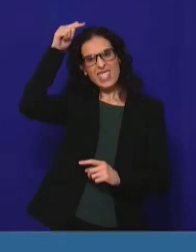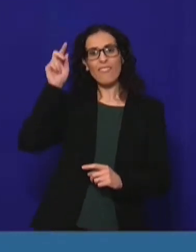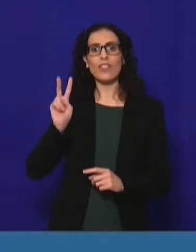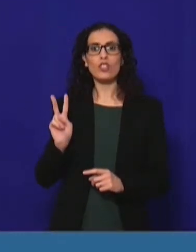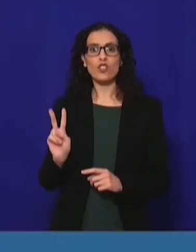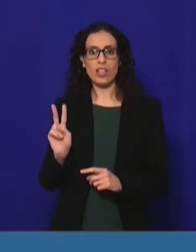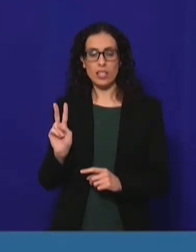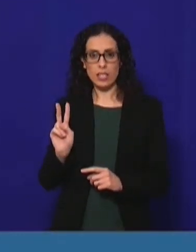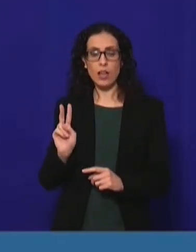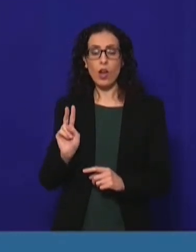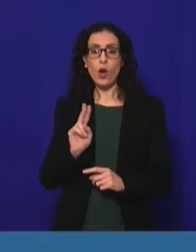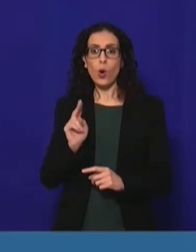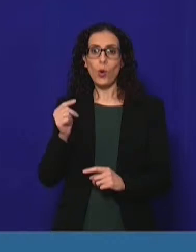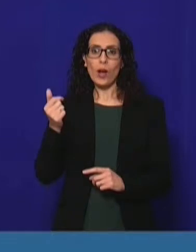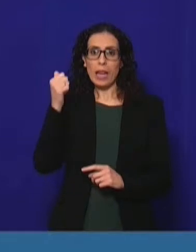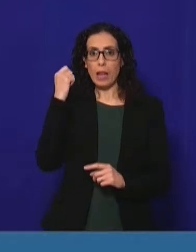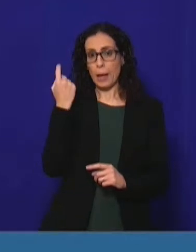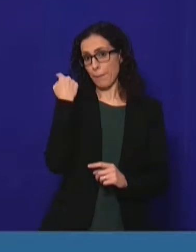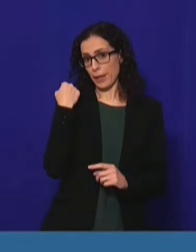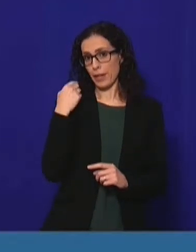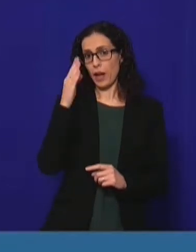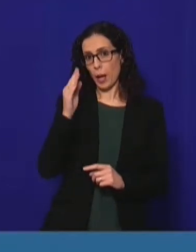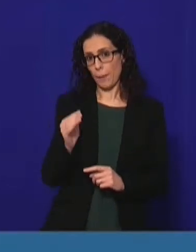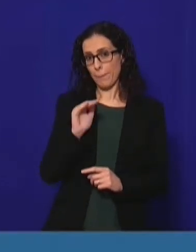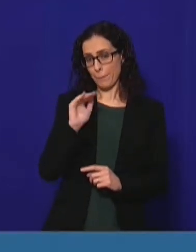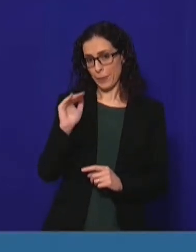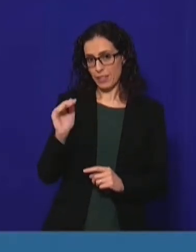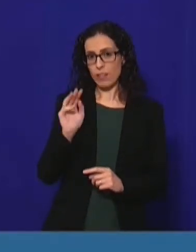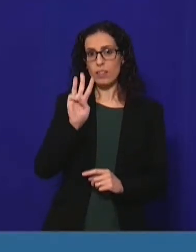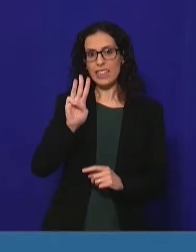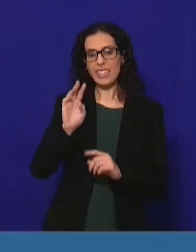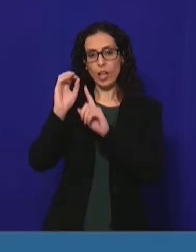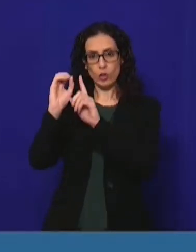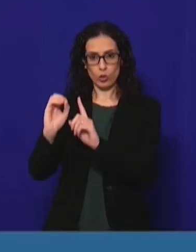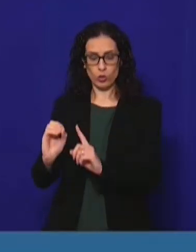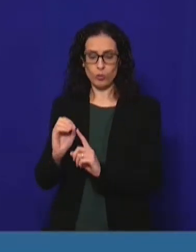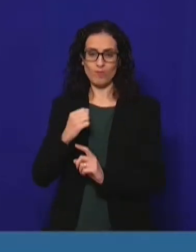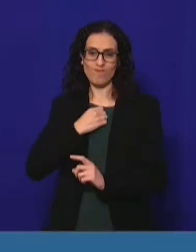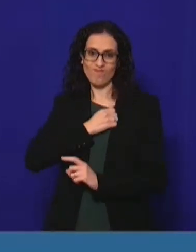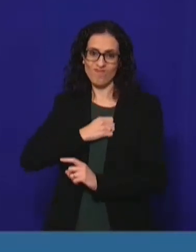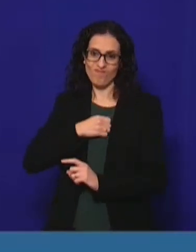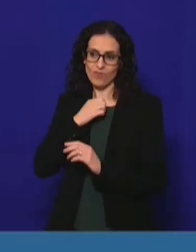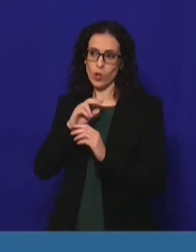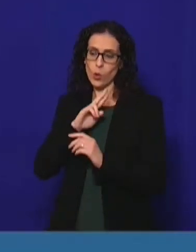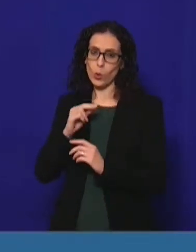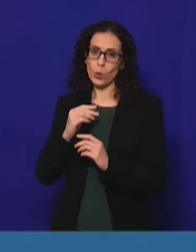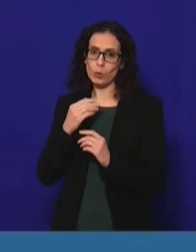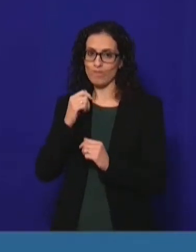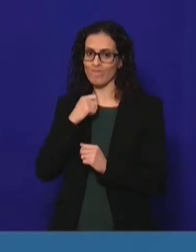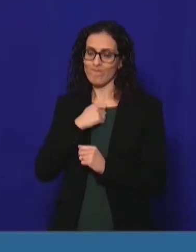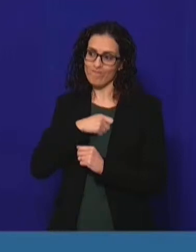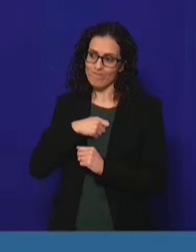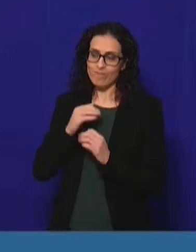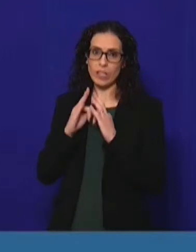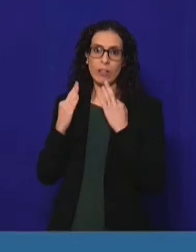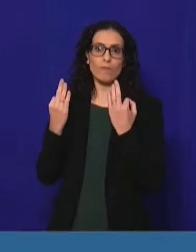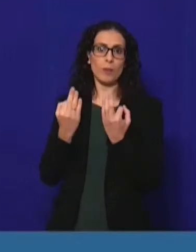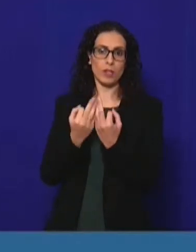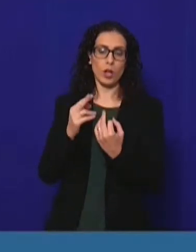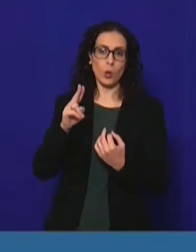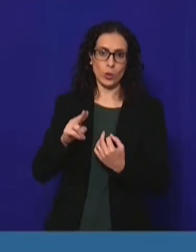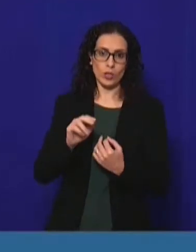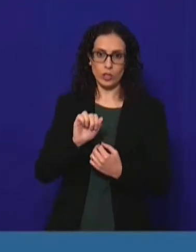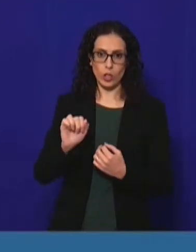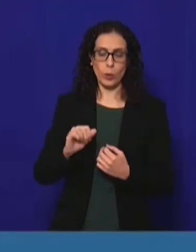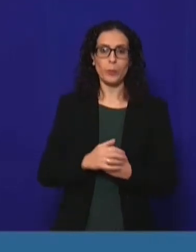li miet il-biraħ fil-għaxija 3 ta' Ottubru. Kondoljanzi għal komplament tal-familja u raba u